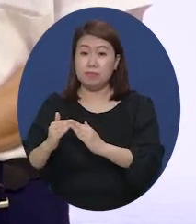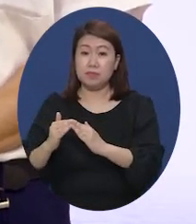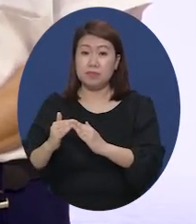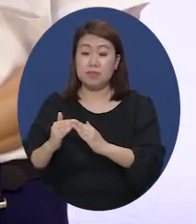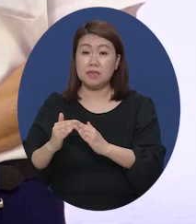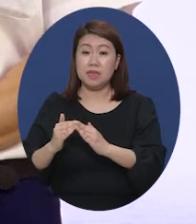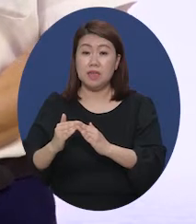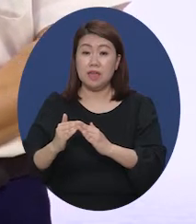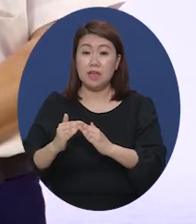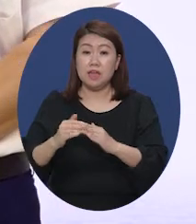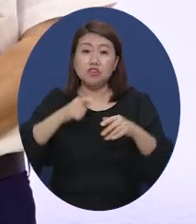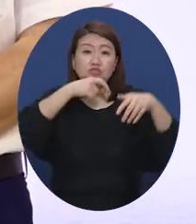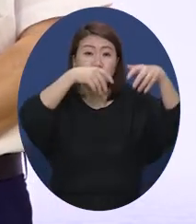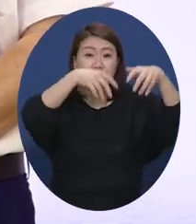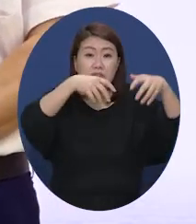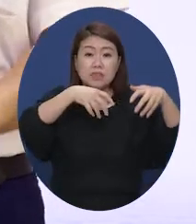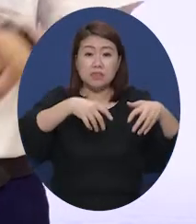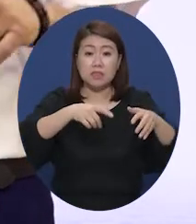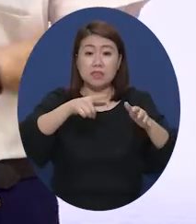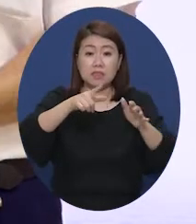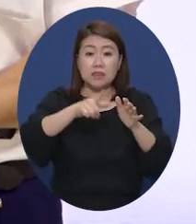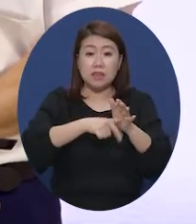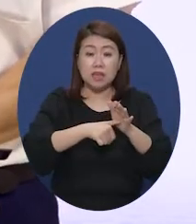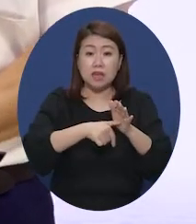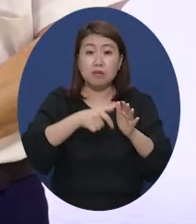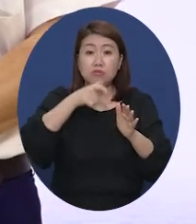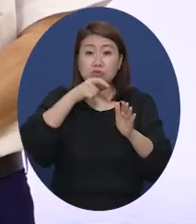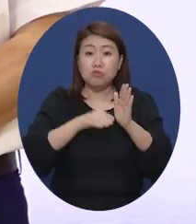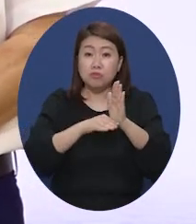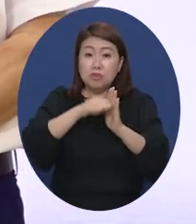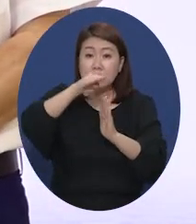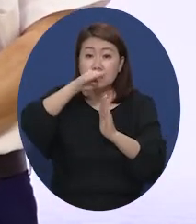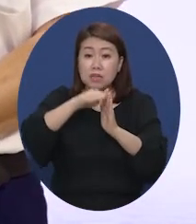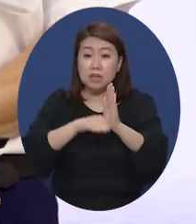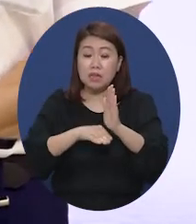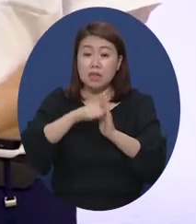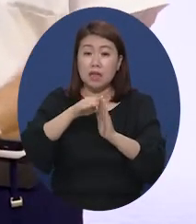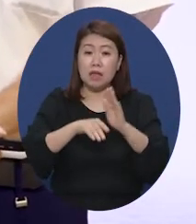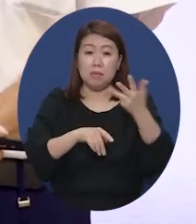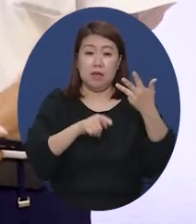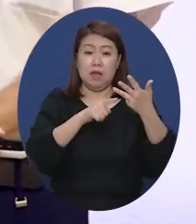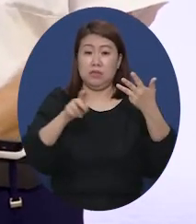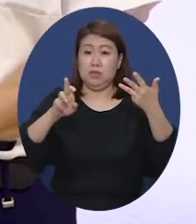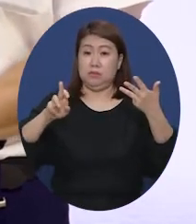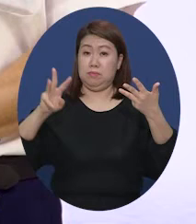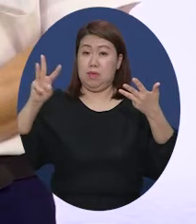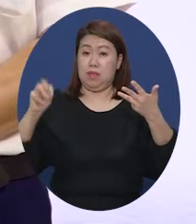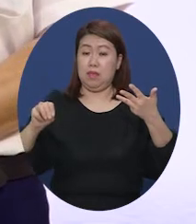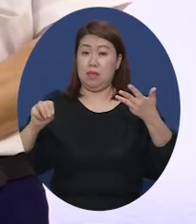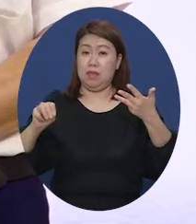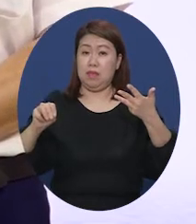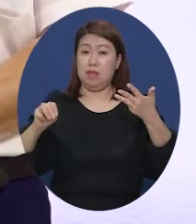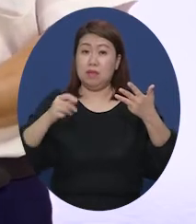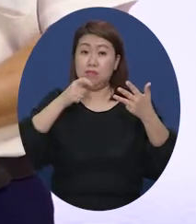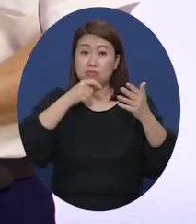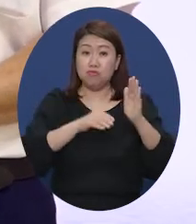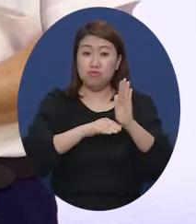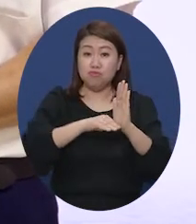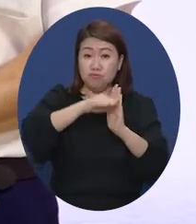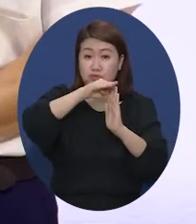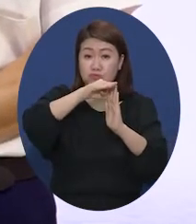그 건기와 우기 때 그 수량의 자체가 높이가 8m 내지는 12m까지 강물이